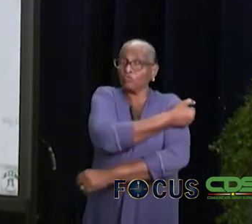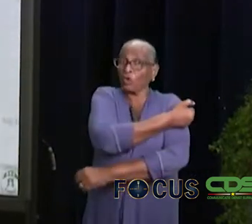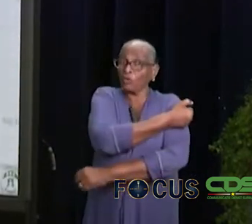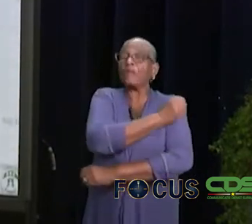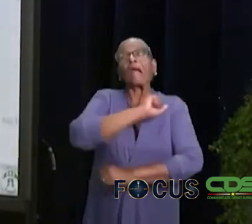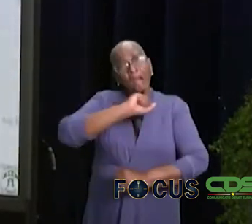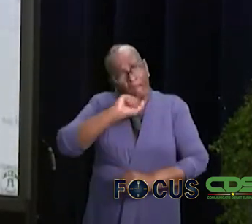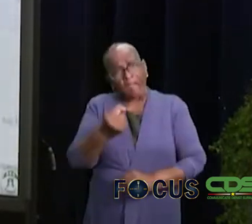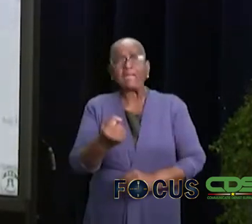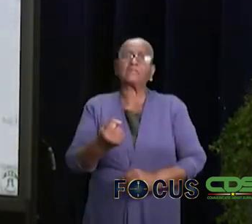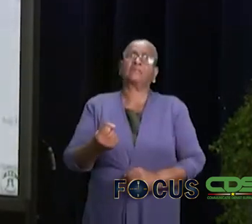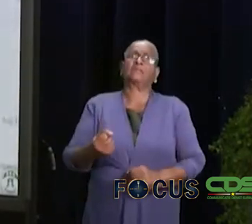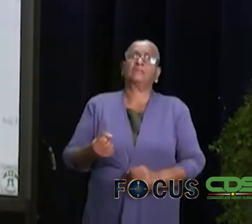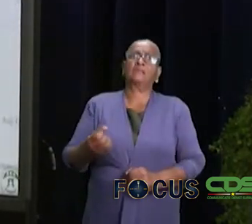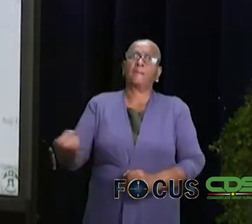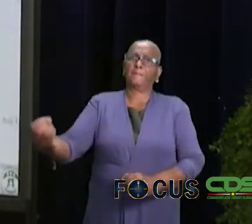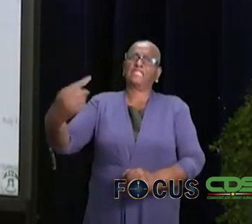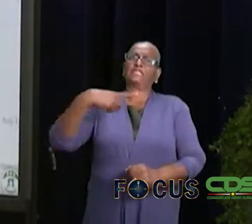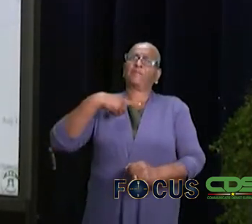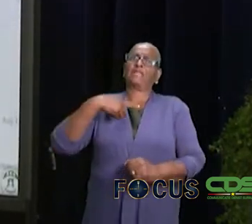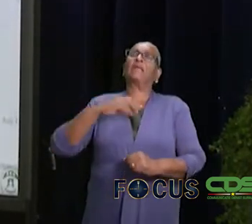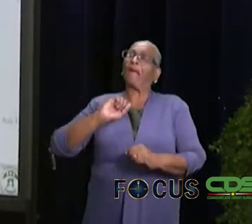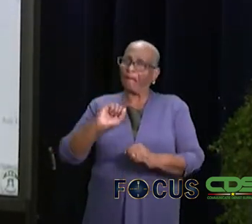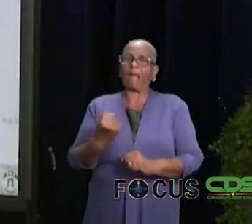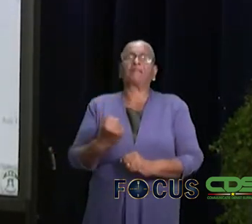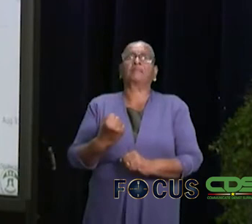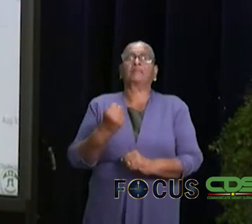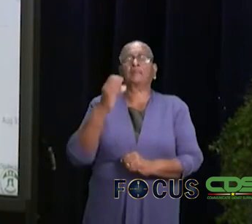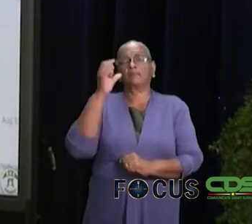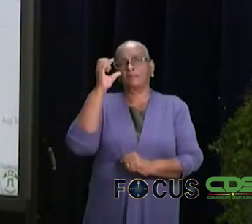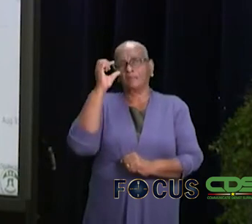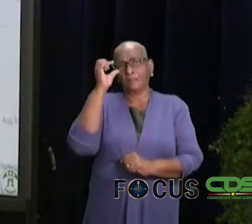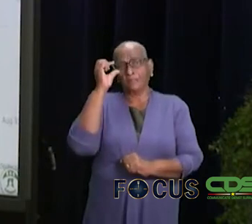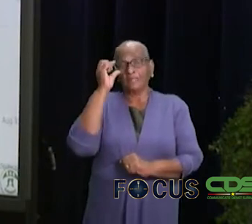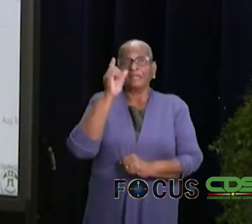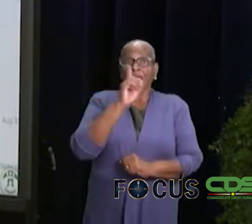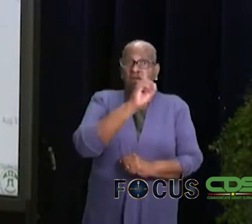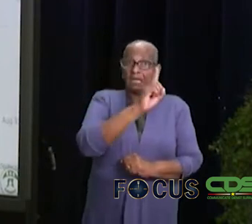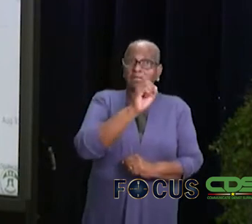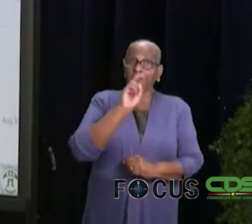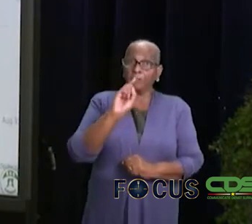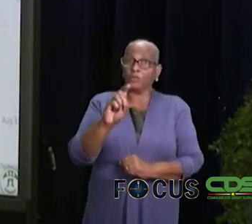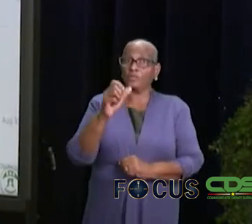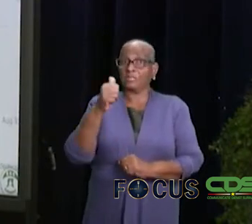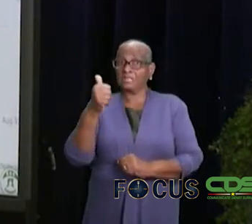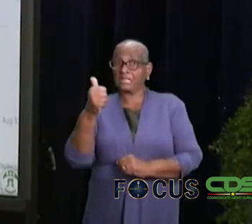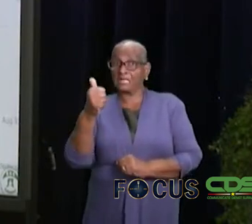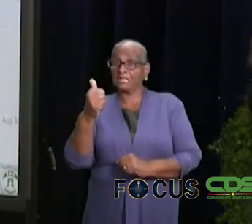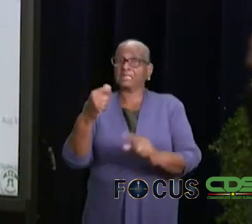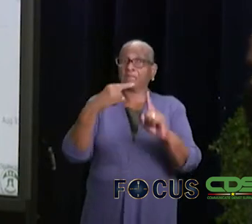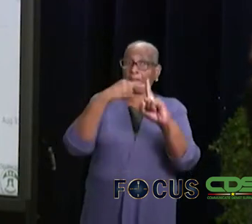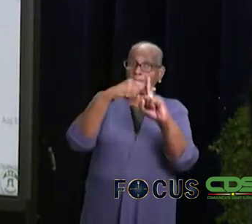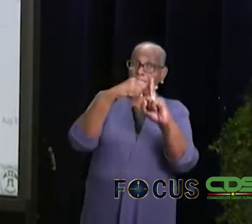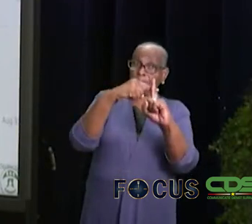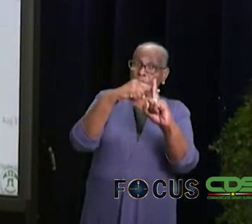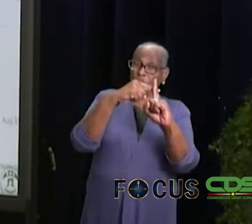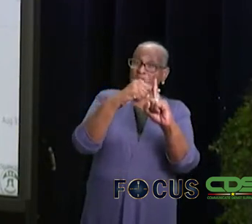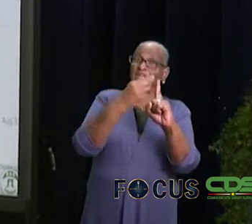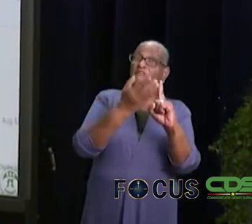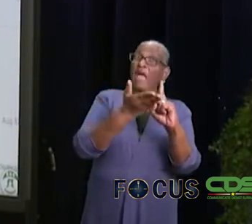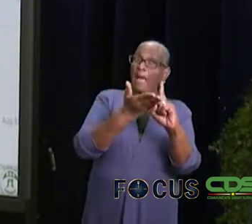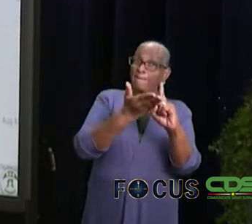Dus de R, we zien dat de R is op 1,56. Dus als we 10 positieven nu hebben, dan verwachten